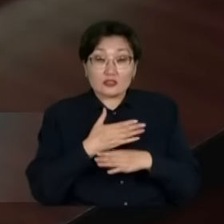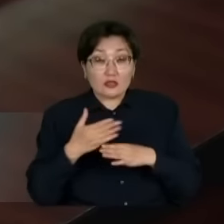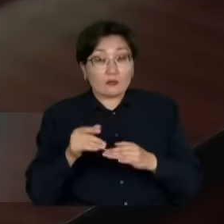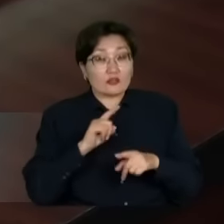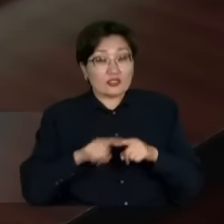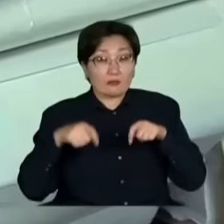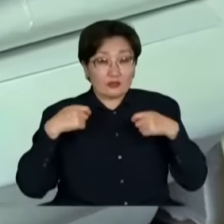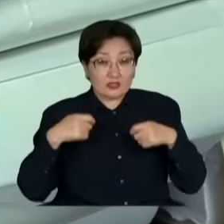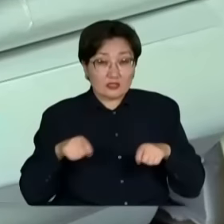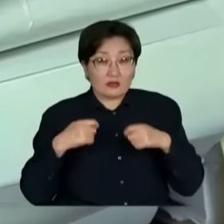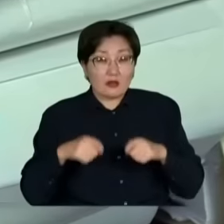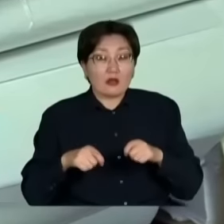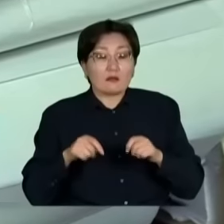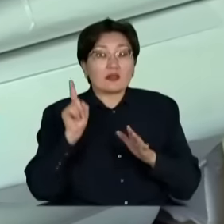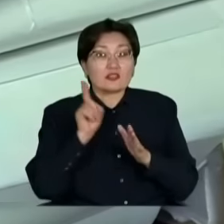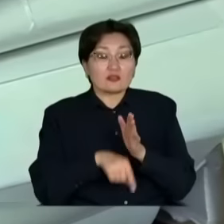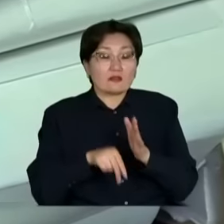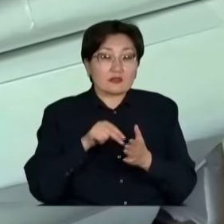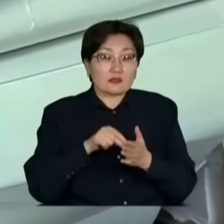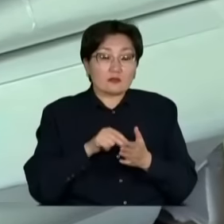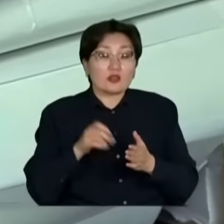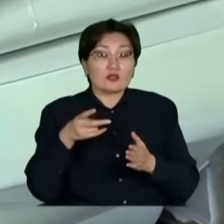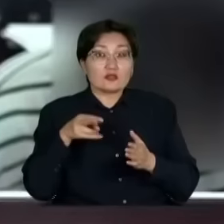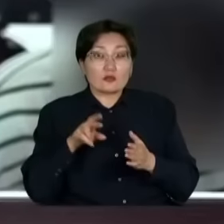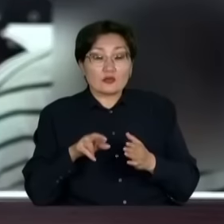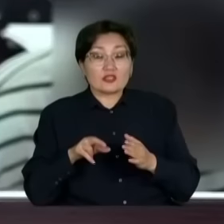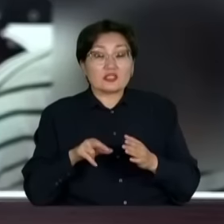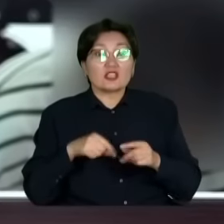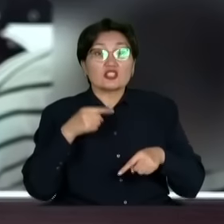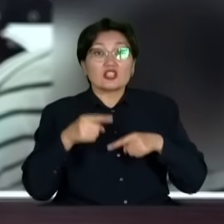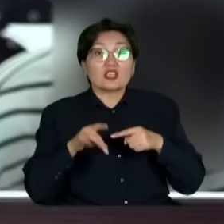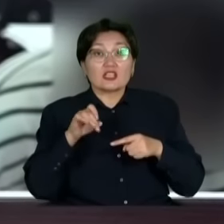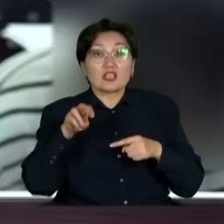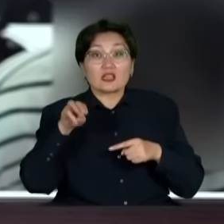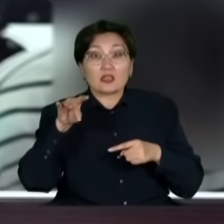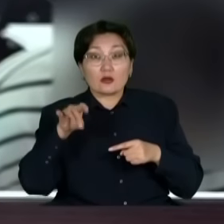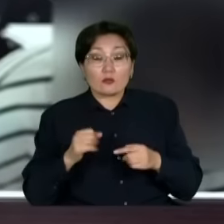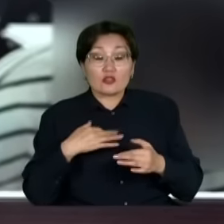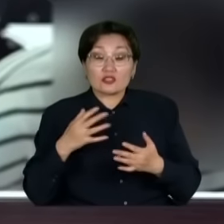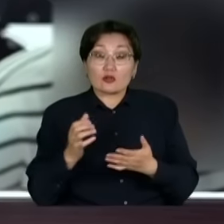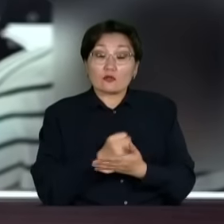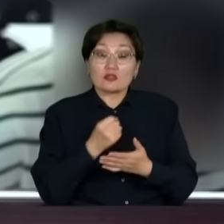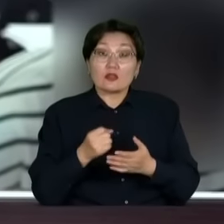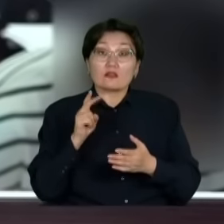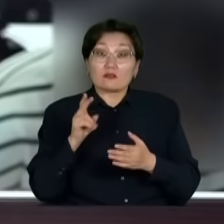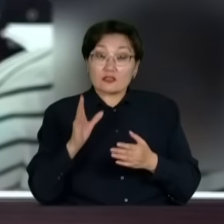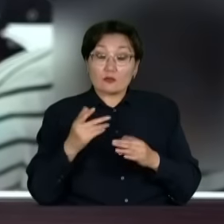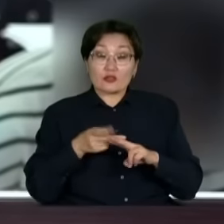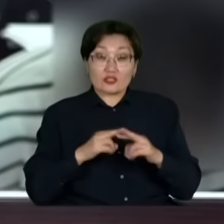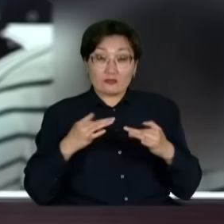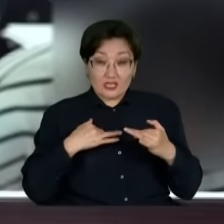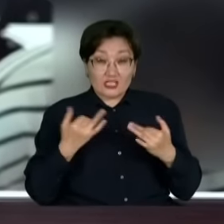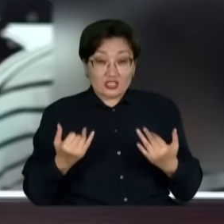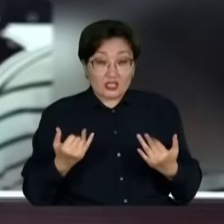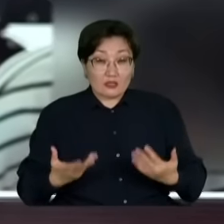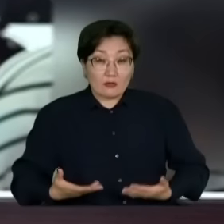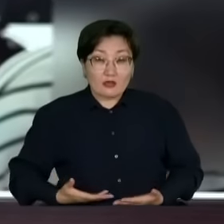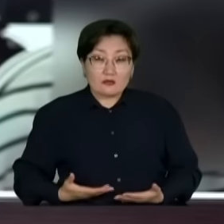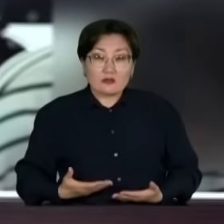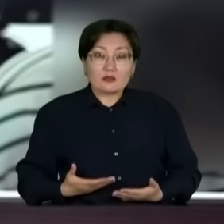быстро продавали по заниженной цене и в июне через риэлтора нашли вот эту квартиру в которой я сейчас